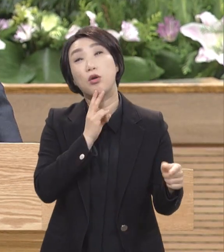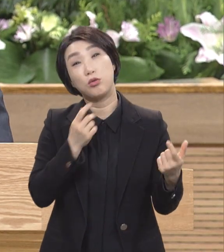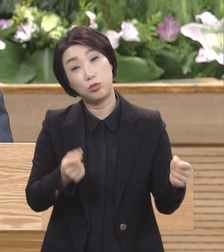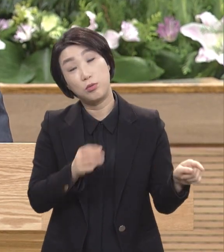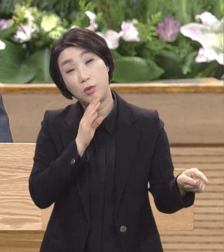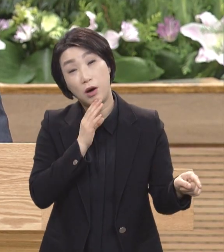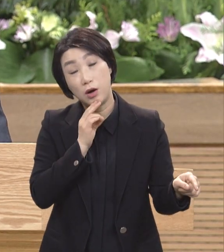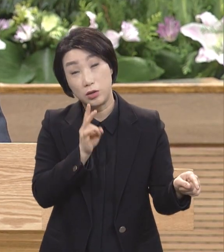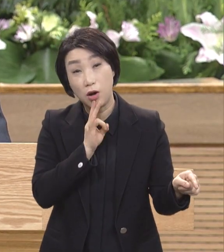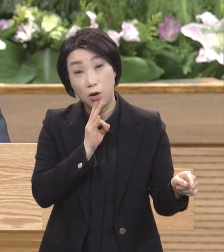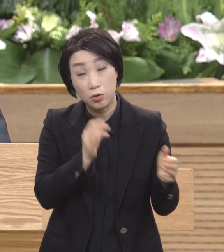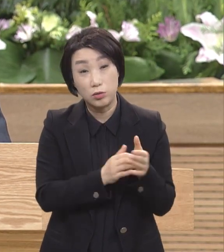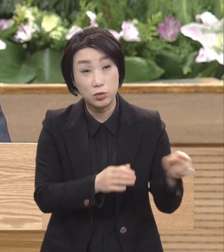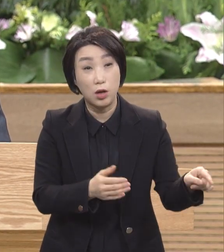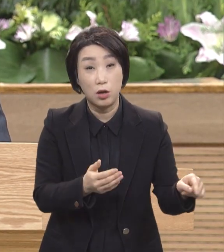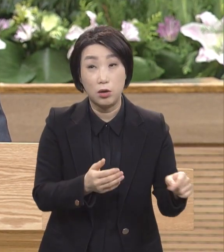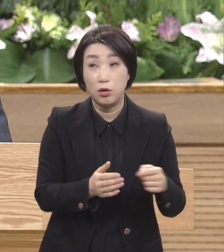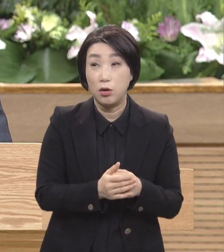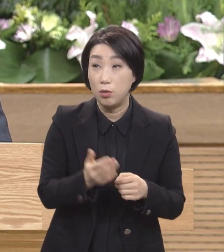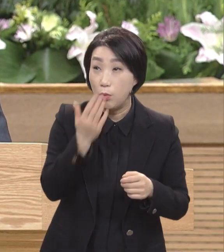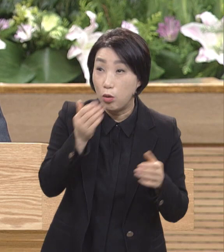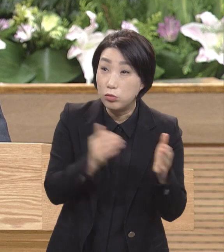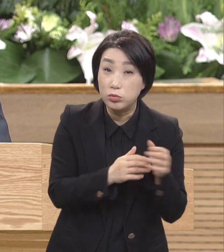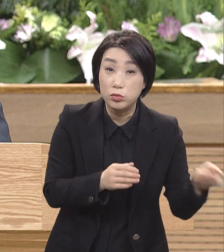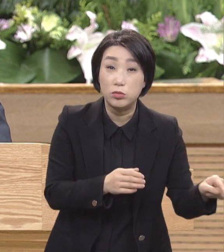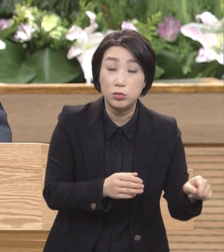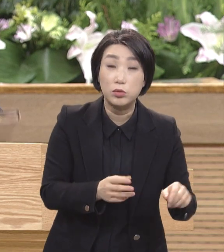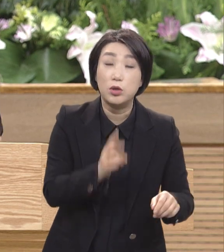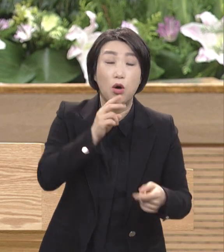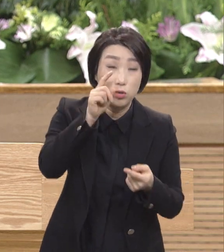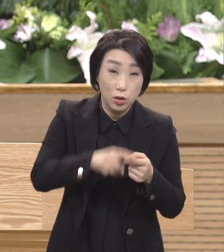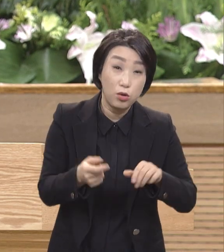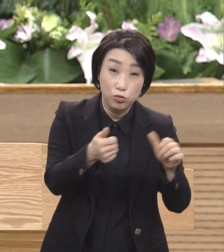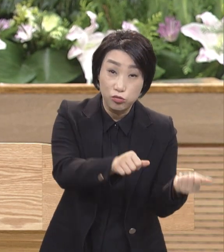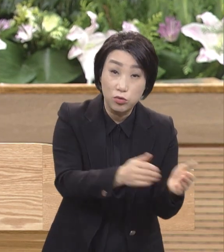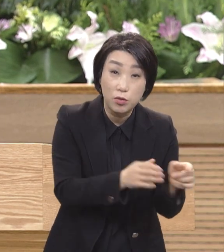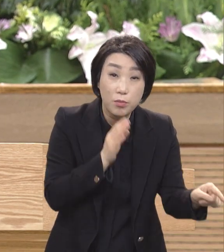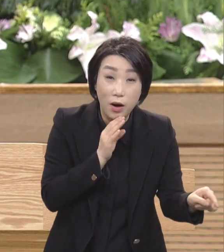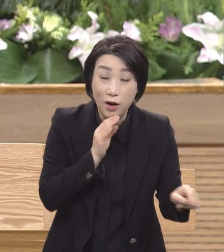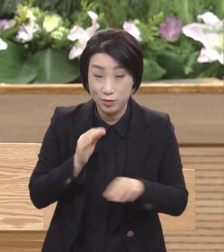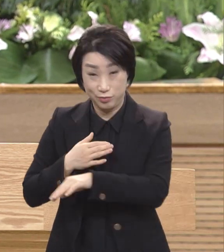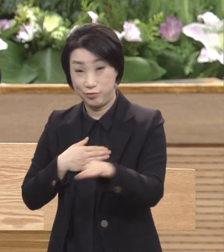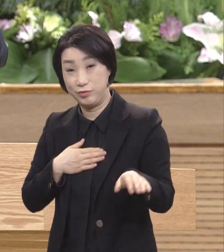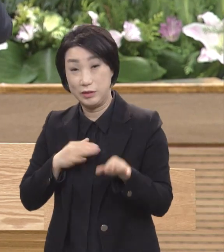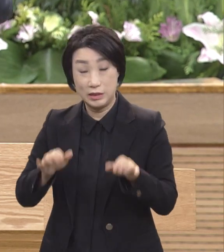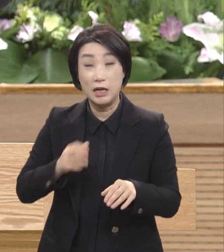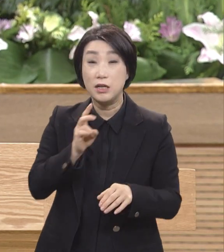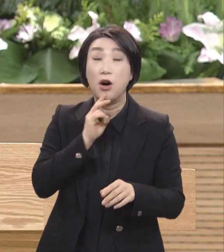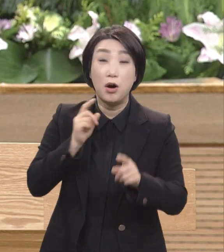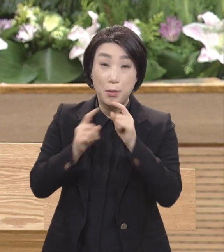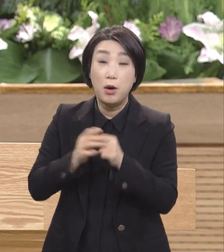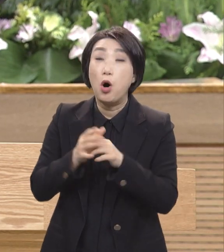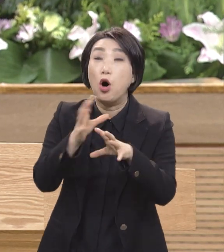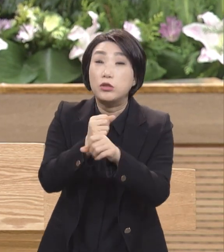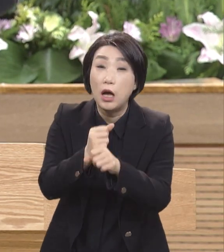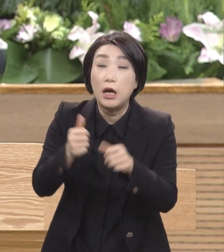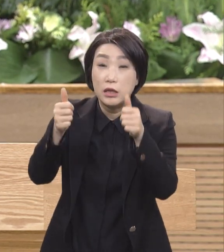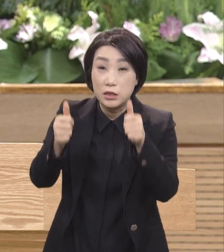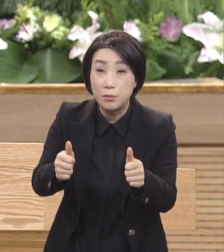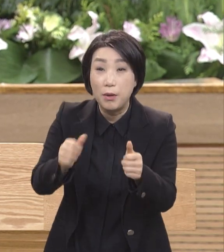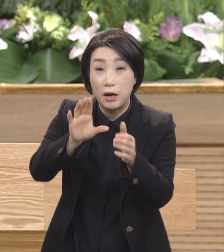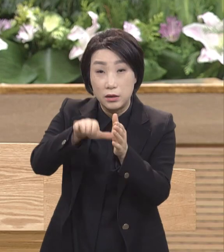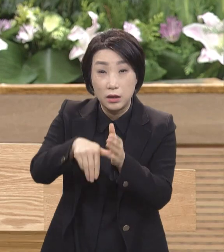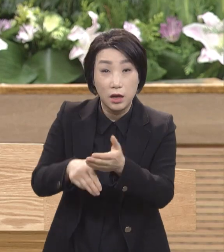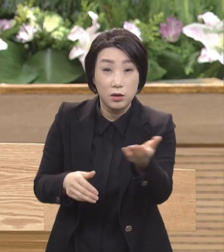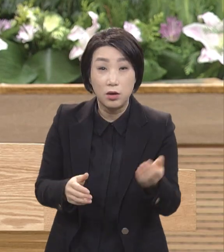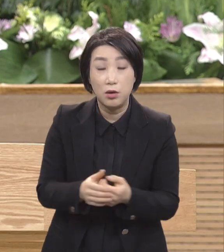근데 먹었어. 예언대로 죽었어. 우린 예언의 말씀이 어느 날이가 심판하는